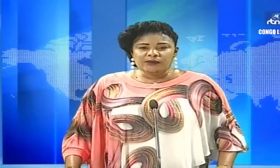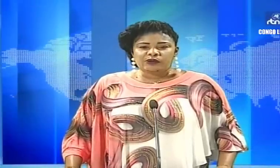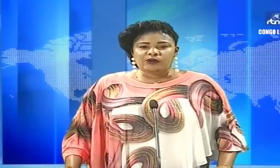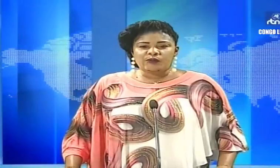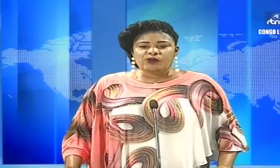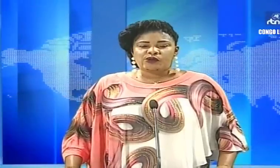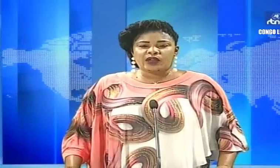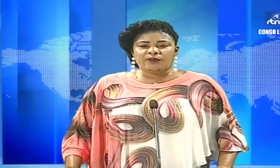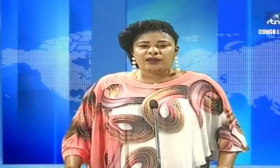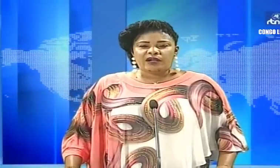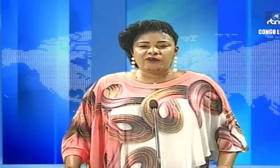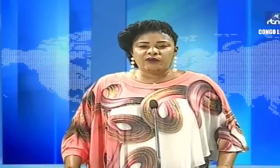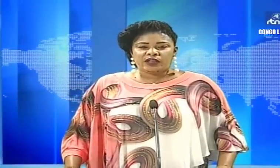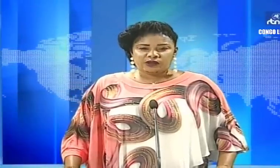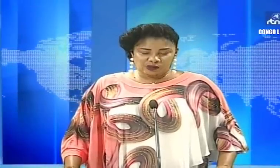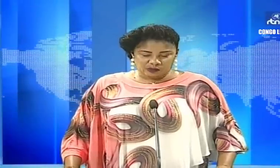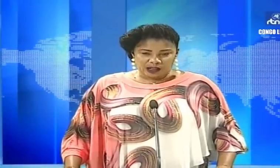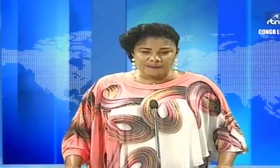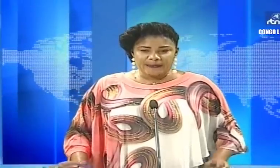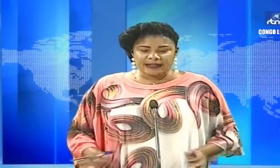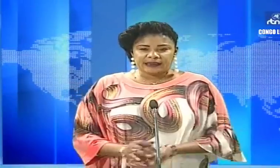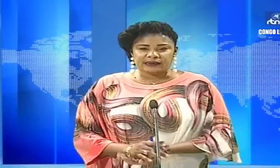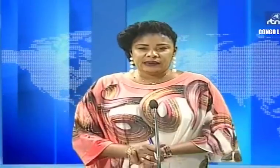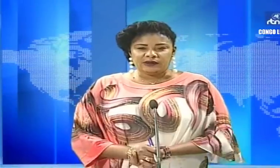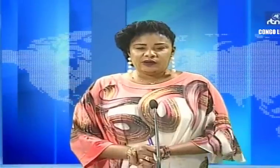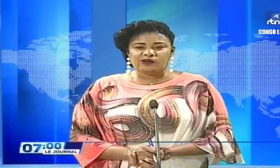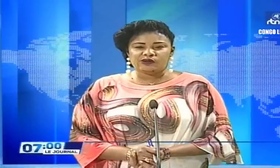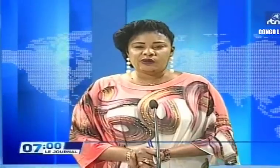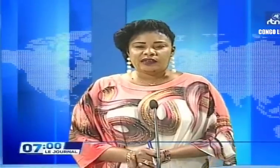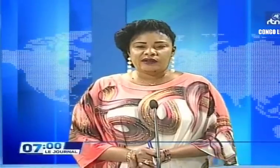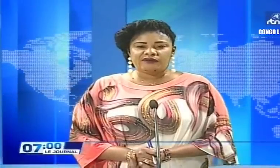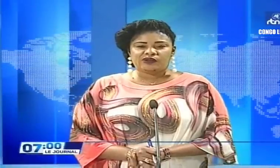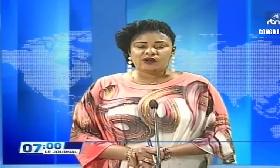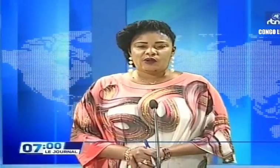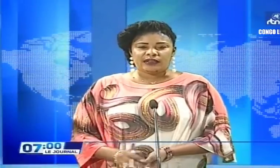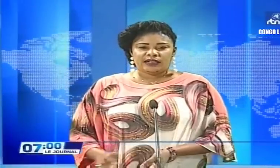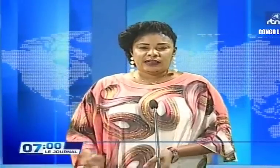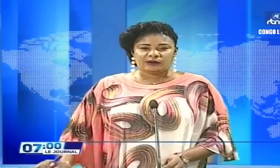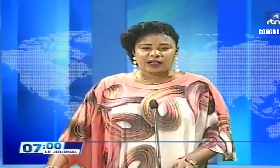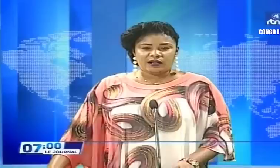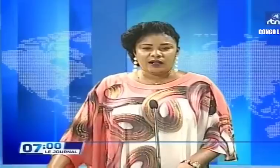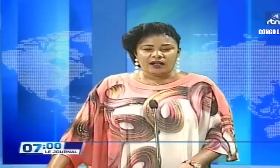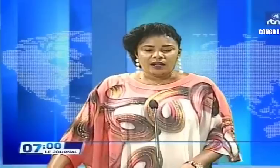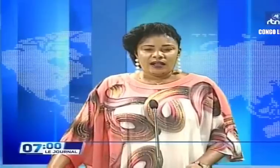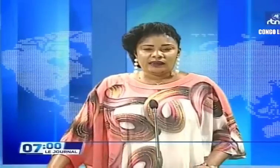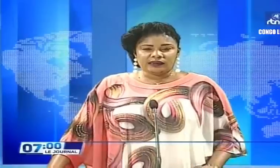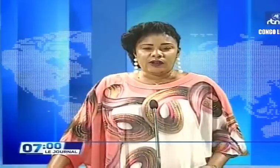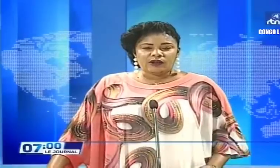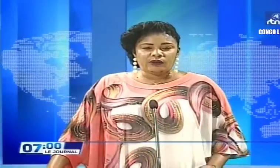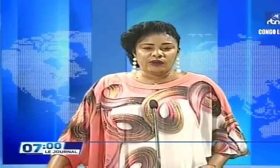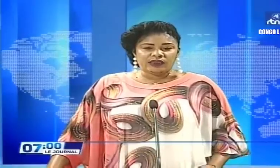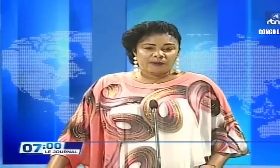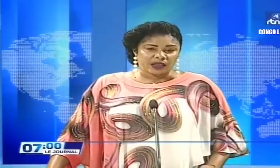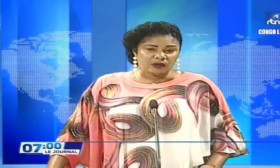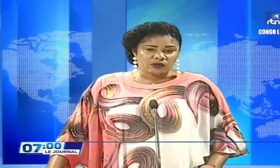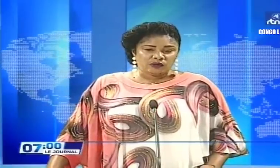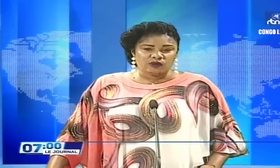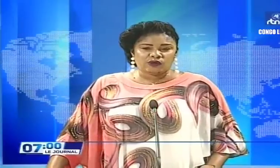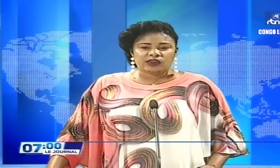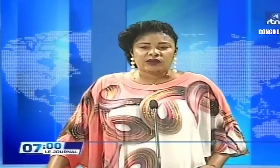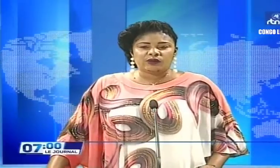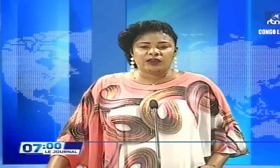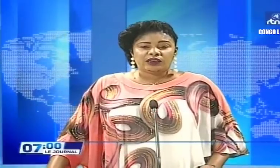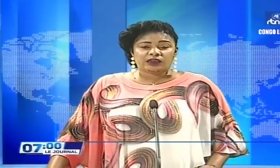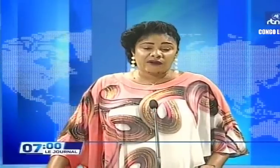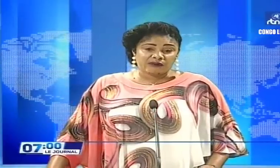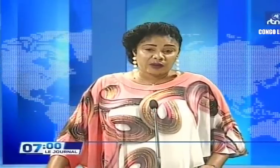Mesdames et messieurs, bonjour et bienvenue à ce journal magazine sur la télévision nationale. La 52e réunion du